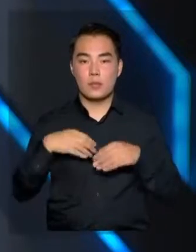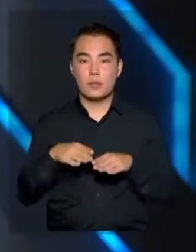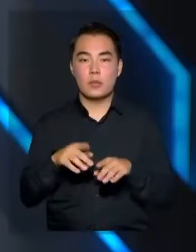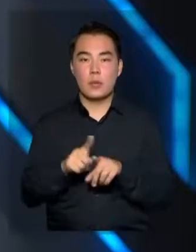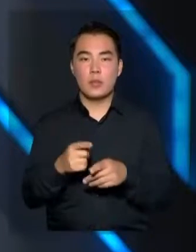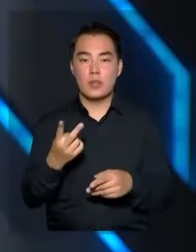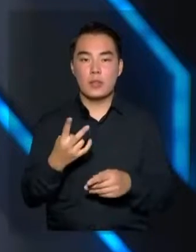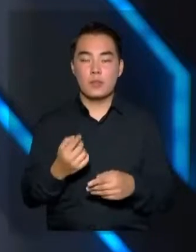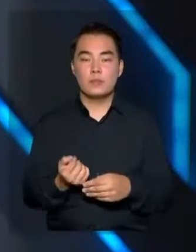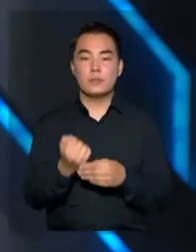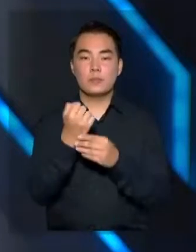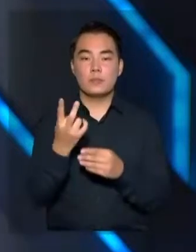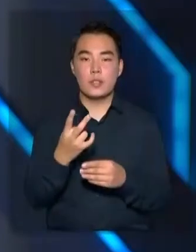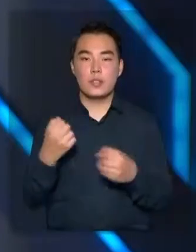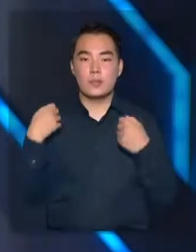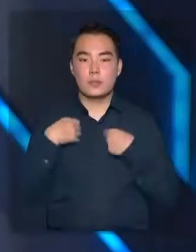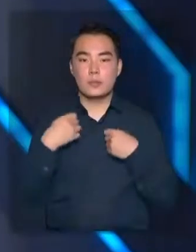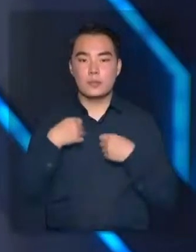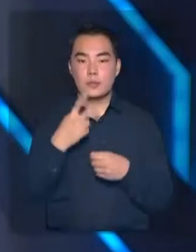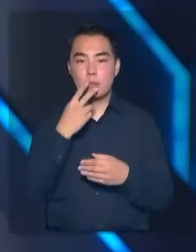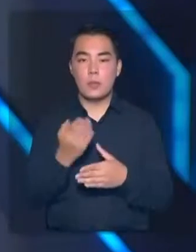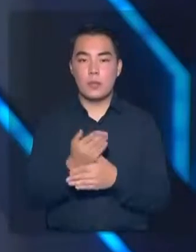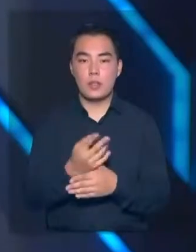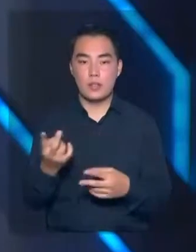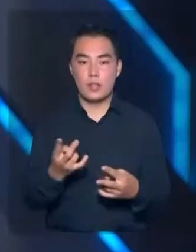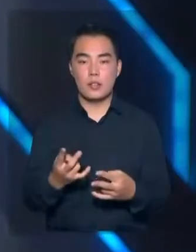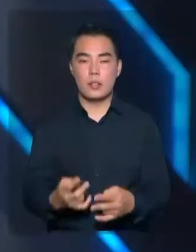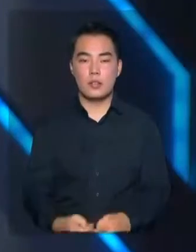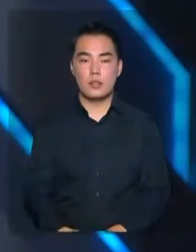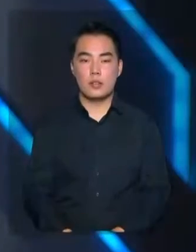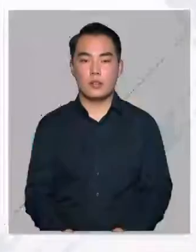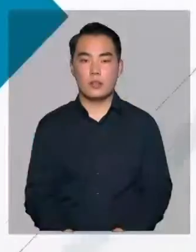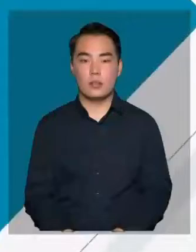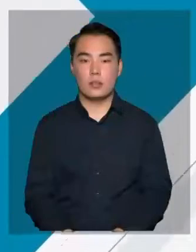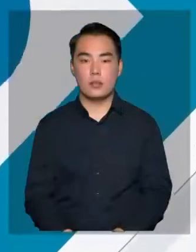Кездесу барысында ұлттық киімдер шеруін өткізу ұсынылды.